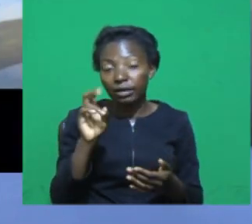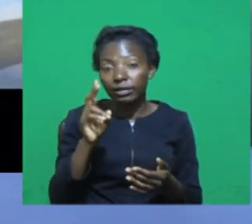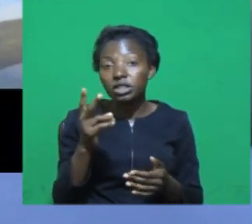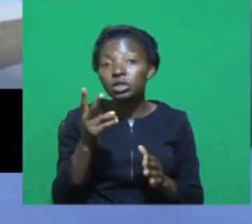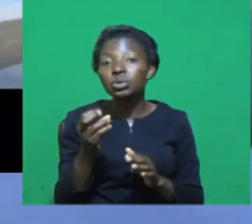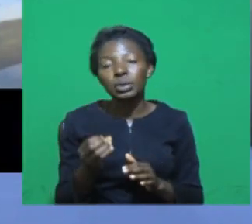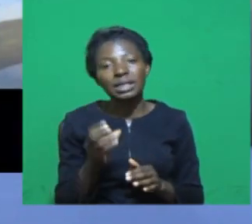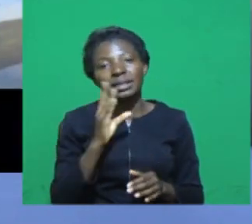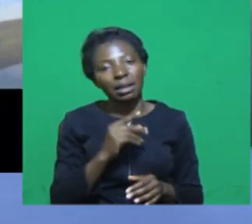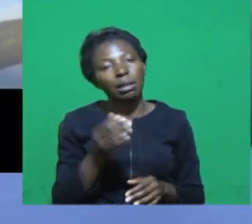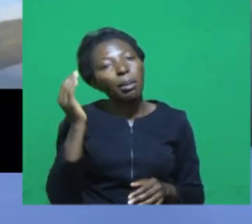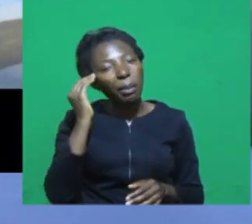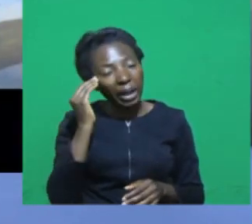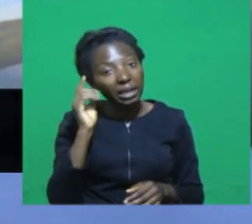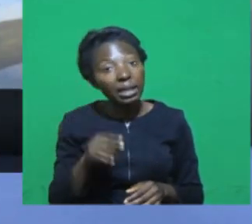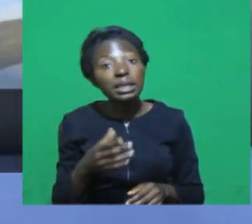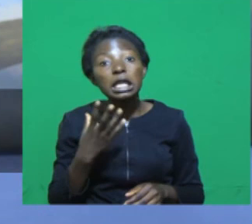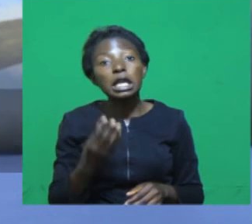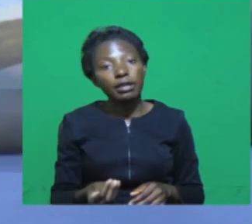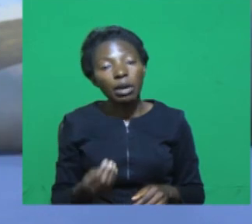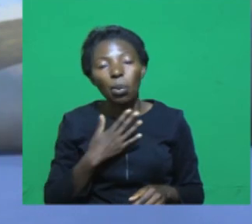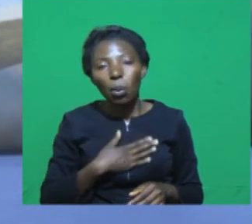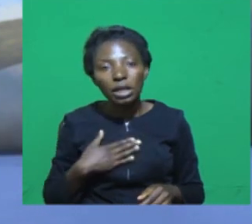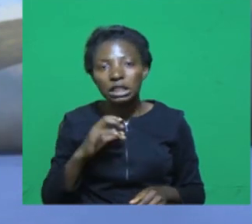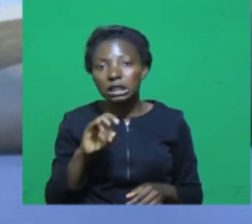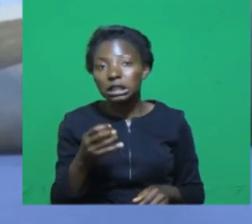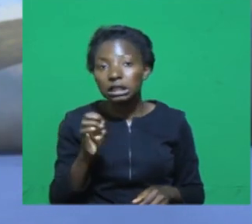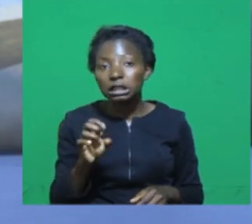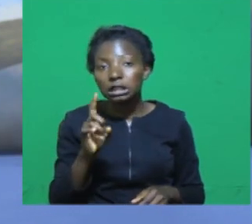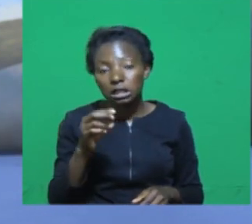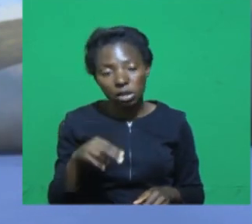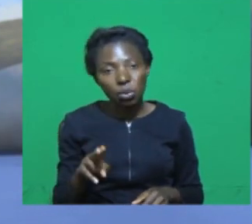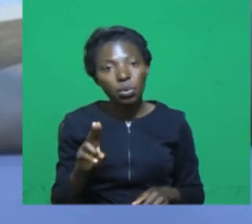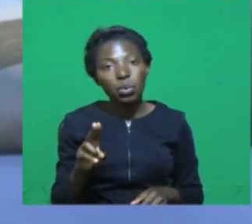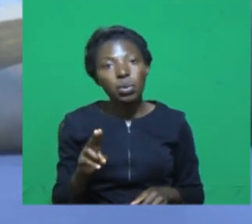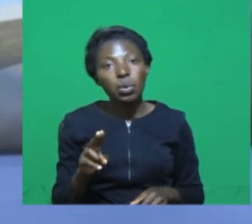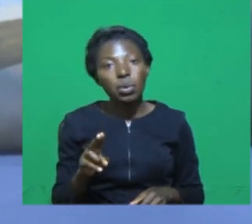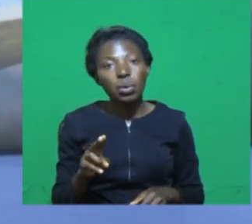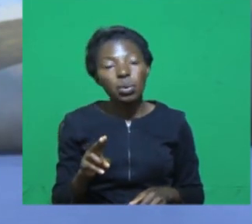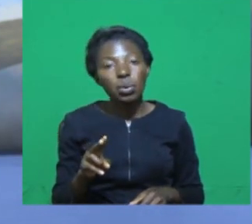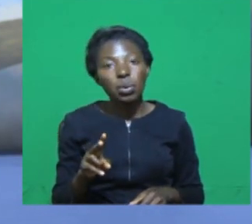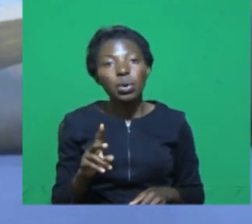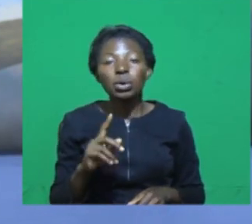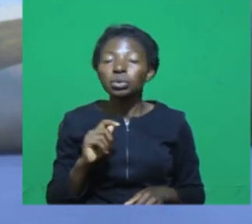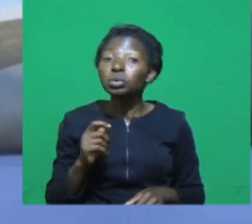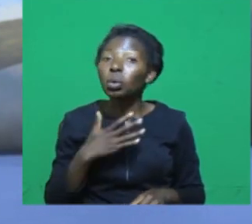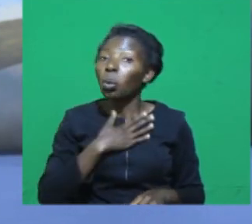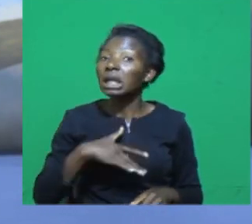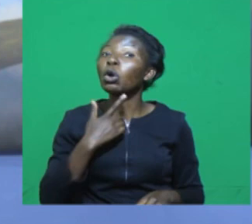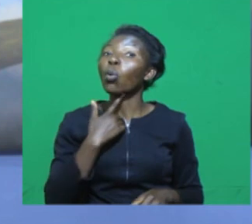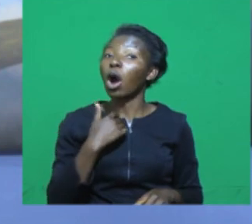kuti pfungwa dzaaida kuti dzipinde muna Jehu ndedzei. Bhaibheri rabva rati aiitira kuti akwezve